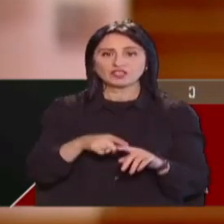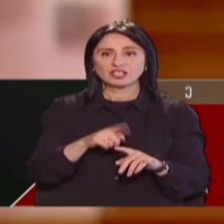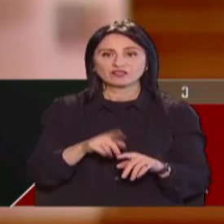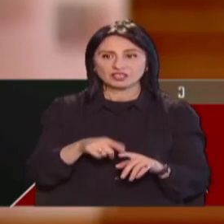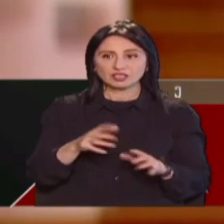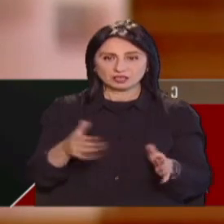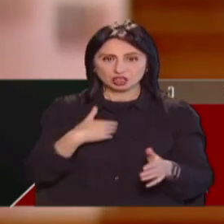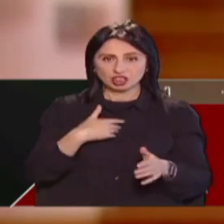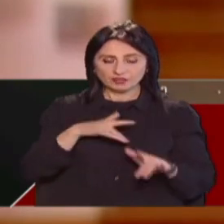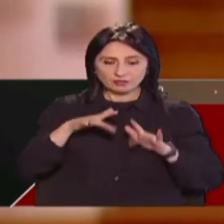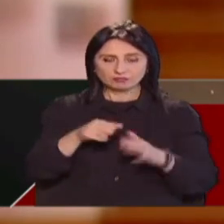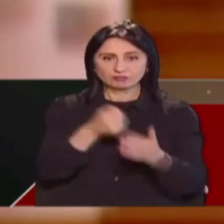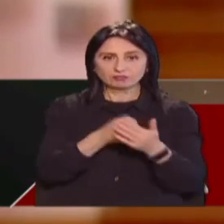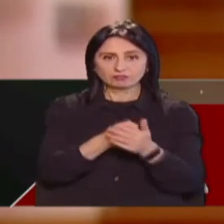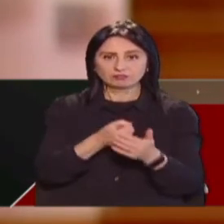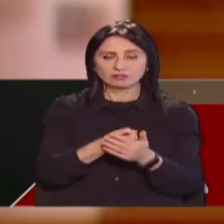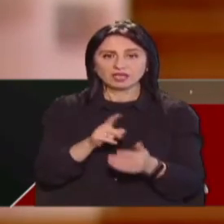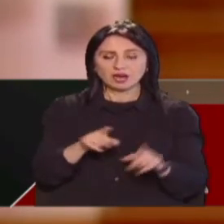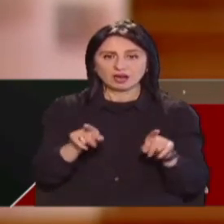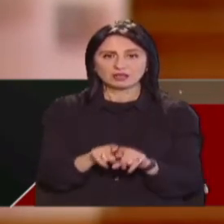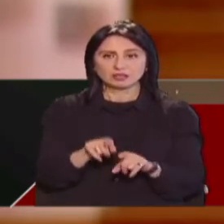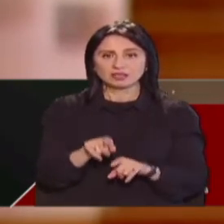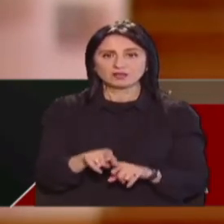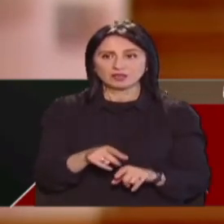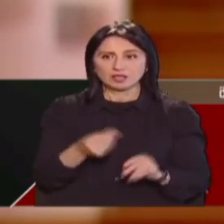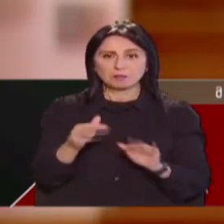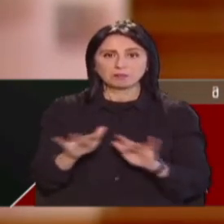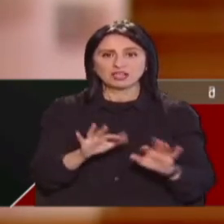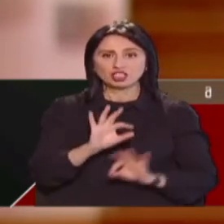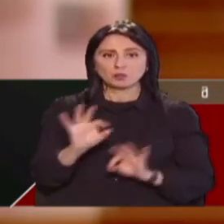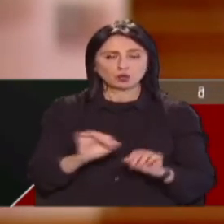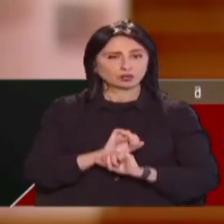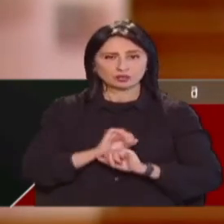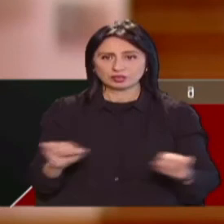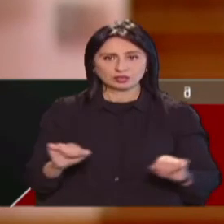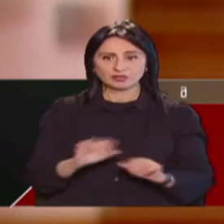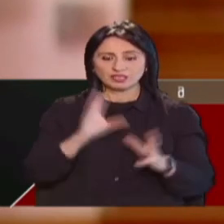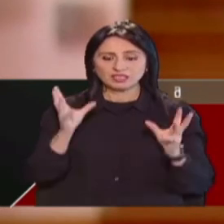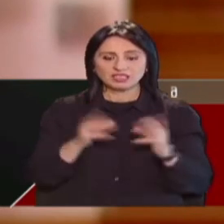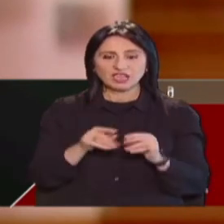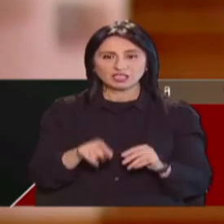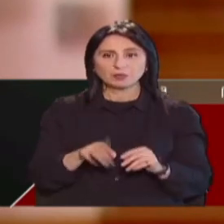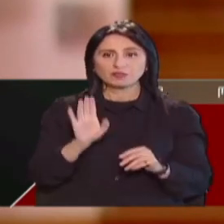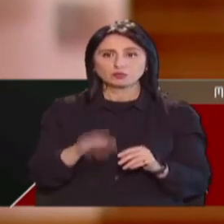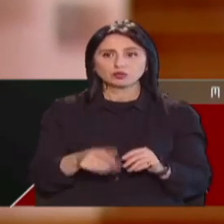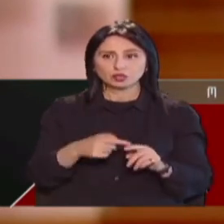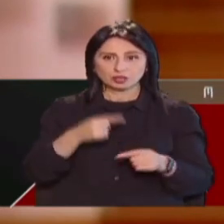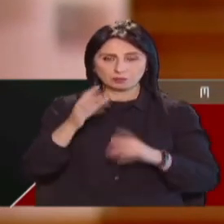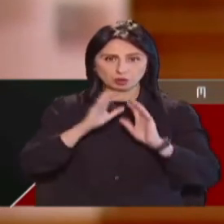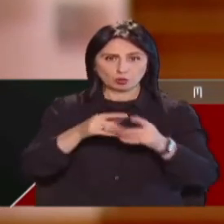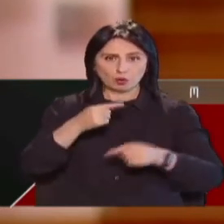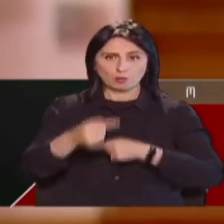care tate hili, ce am bine tate hili, aurza ori luaseti, managementi proiecti, arșeile bai, o saier tot, da, mi tu prob, șopul eu m-am cu